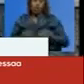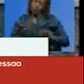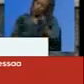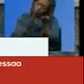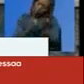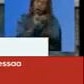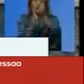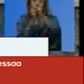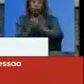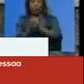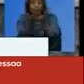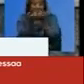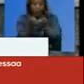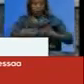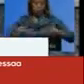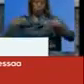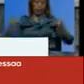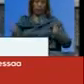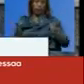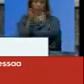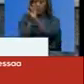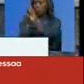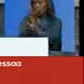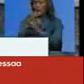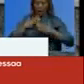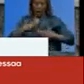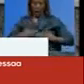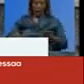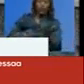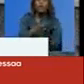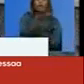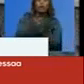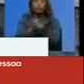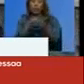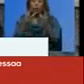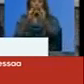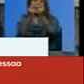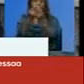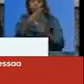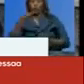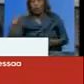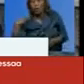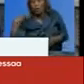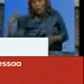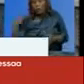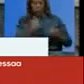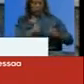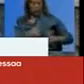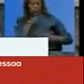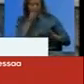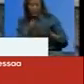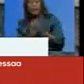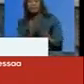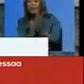ለውጥ ፈላጊ ወጣቶች ለስነልቦናዊና አካላዊ ቀውስ ለተዳረጉ ቤተሰቦችና ግለሰቦች ከልብ የመነጨ